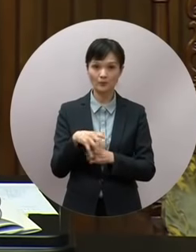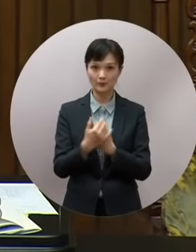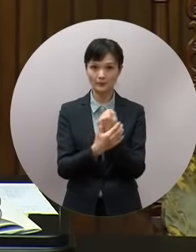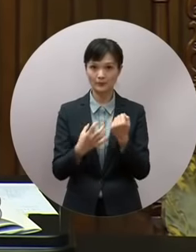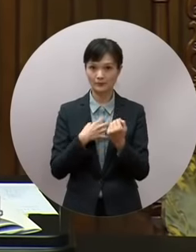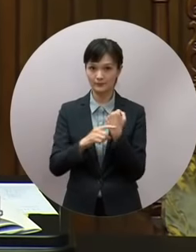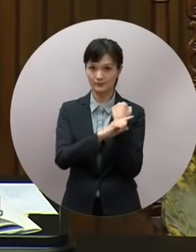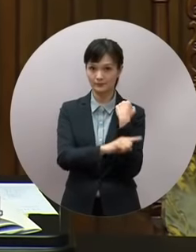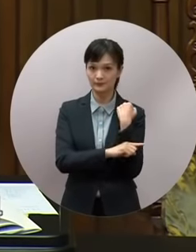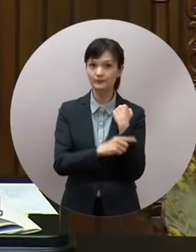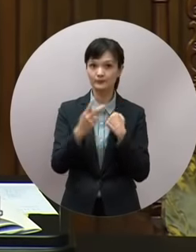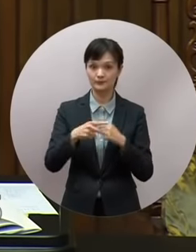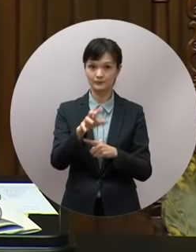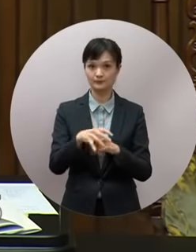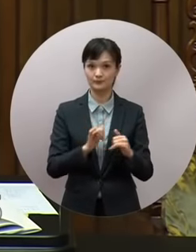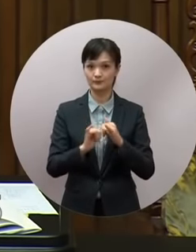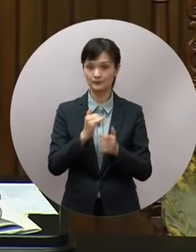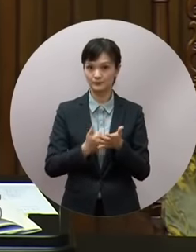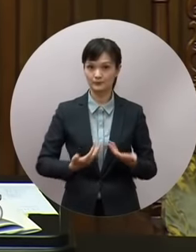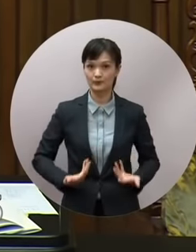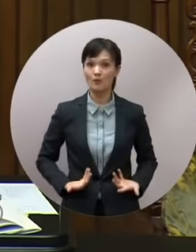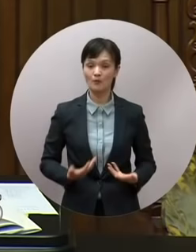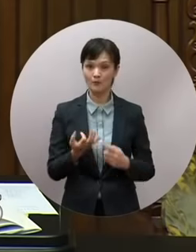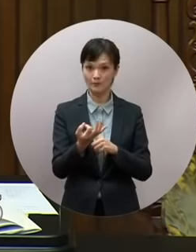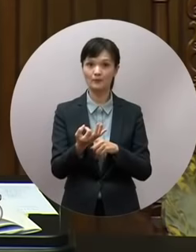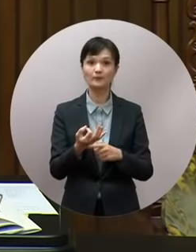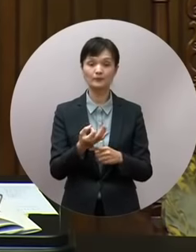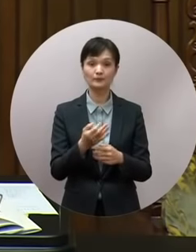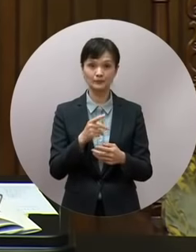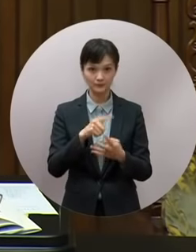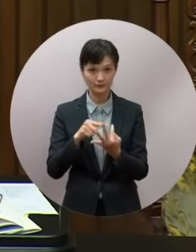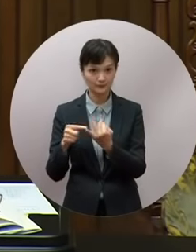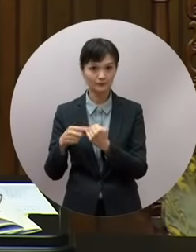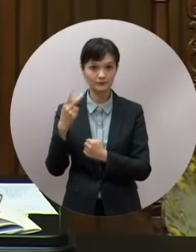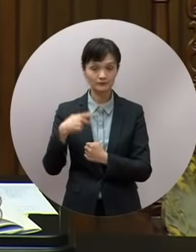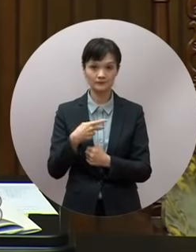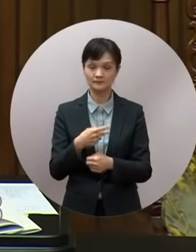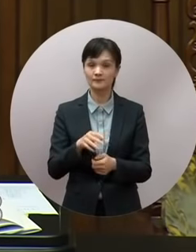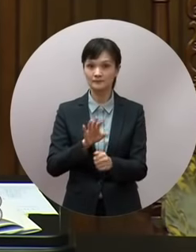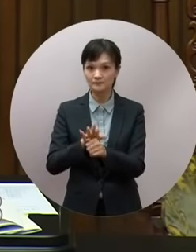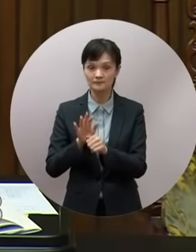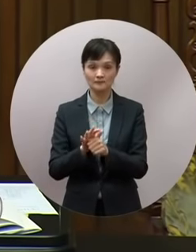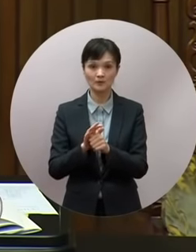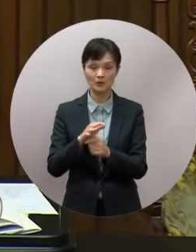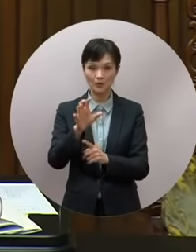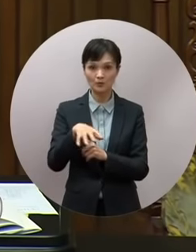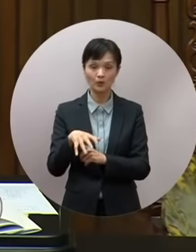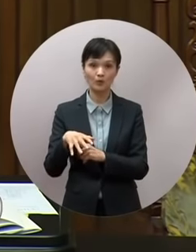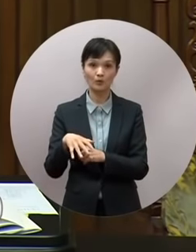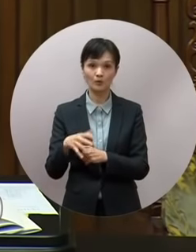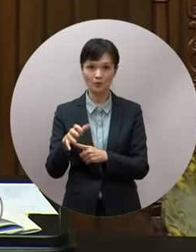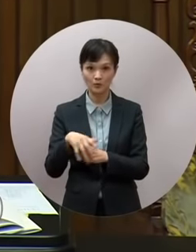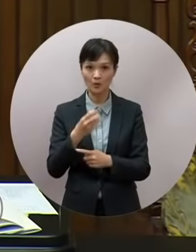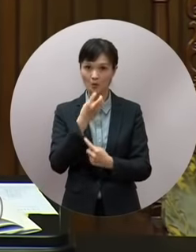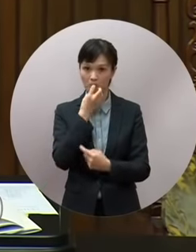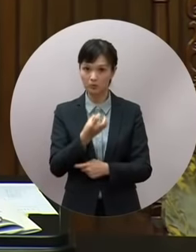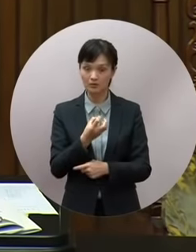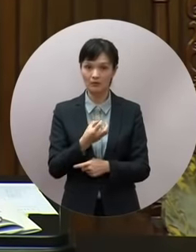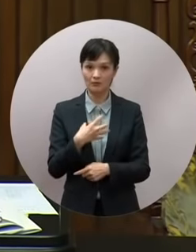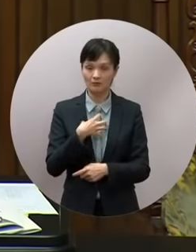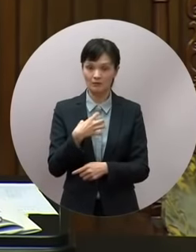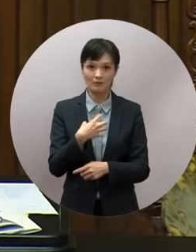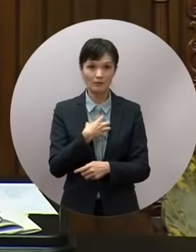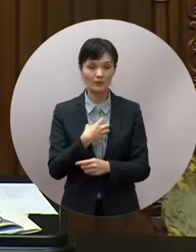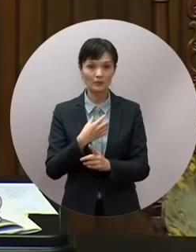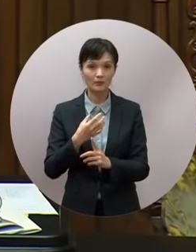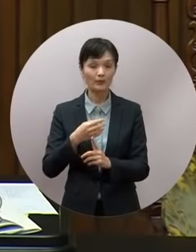及农民退休除金条例，减少农损风险，保障农民老年生活，修